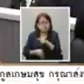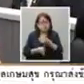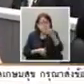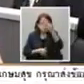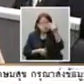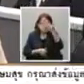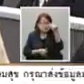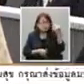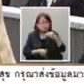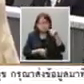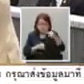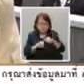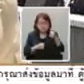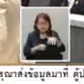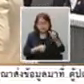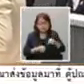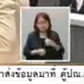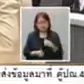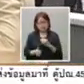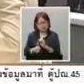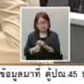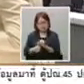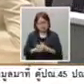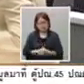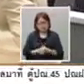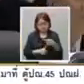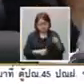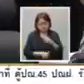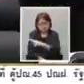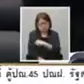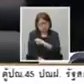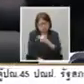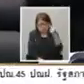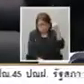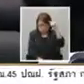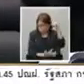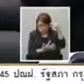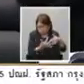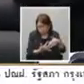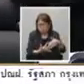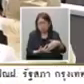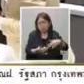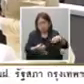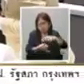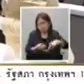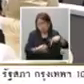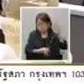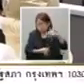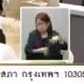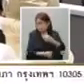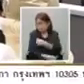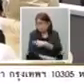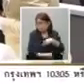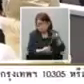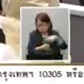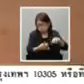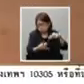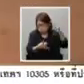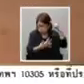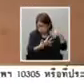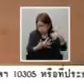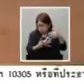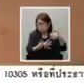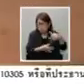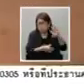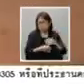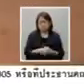ม่ได้ผมขอแนะนำให้ท่านไปตรวจสุขภาพจิตนะครับ เอา ท่านพูด ท่านไม่ได้ครับ ว่า ท่านประ